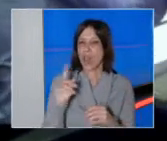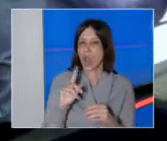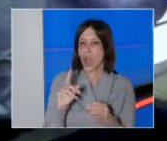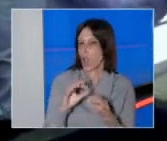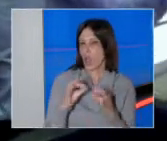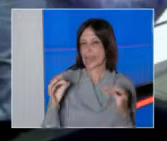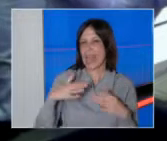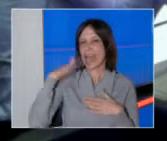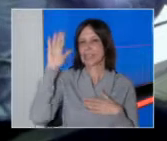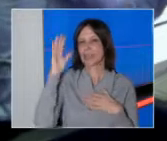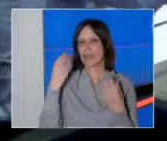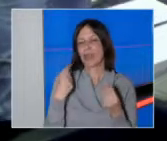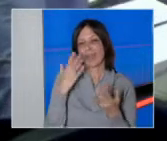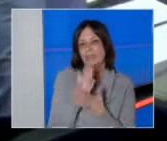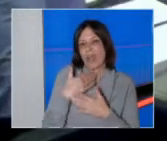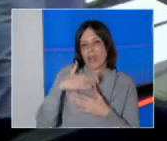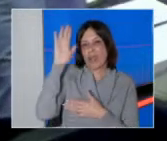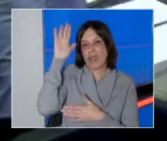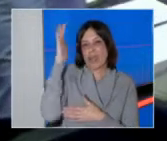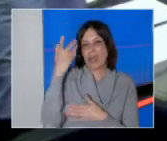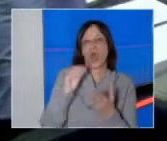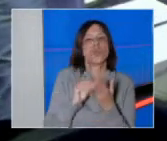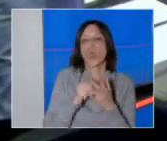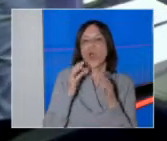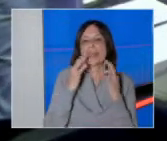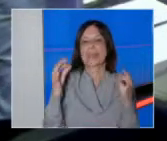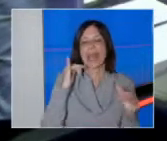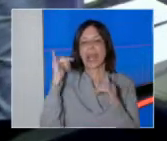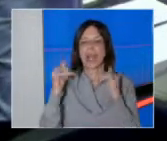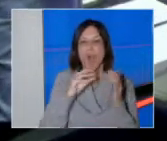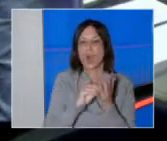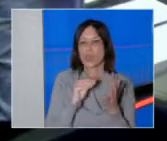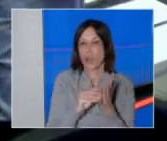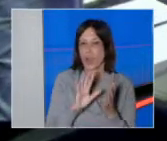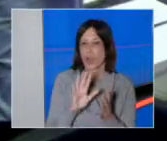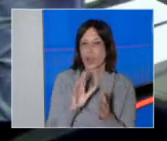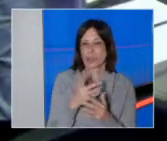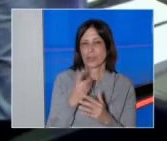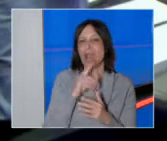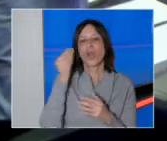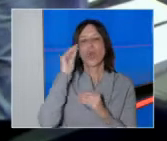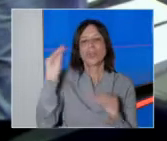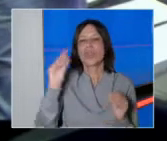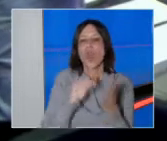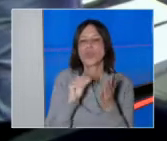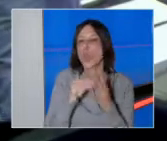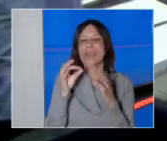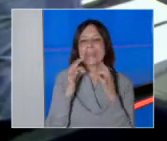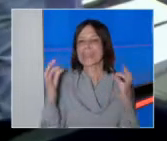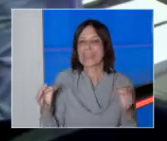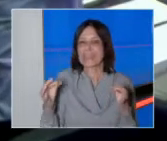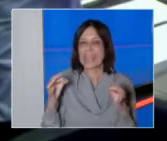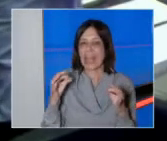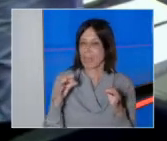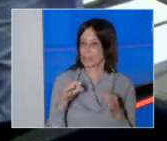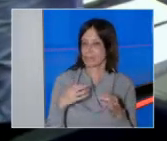אני חושבת הכריז. היד למעלה, מה שהיא לא התחילה. הוא רק הכריז, לא נכון. זה